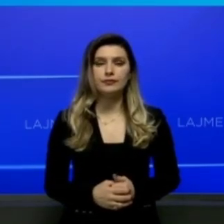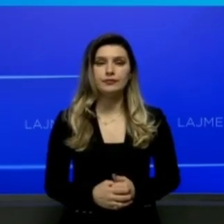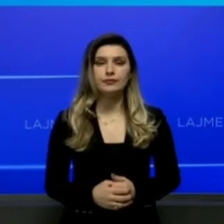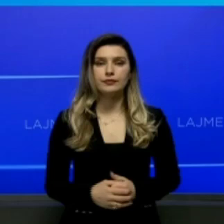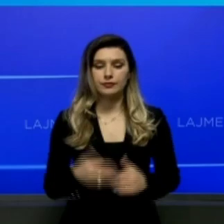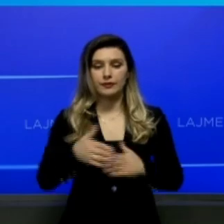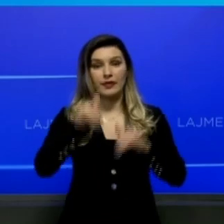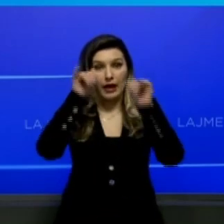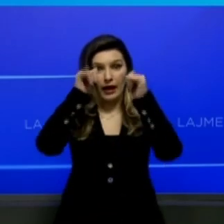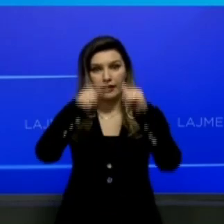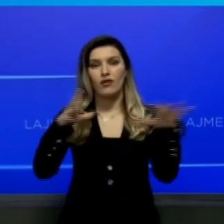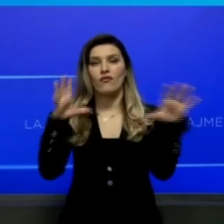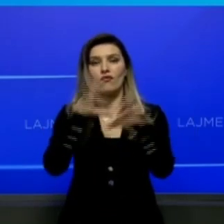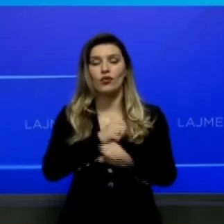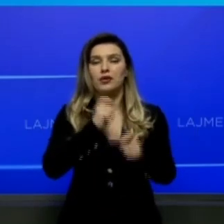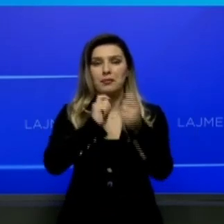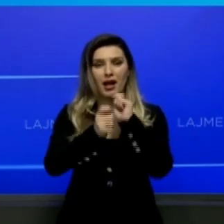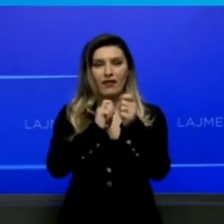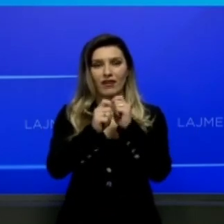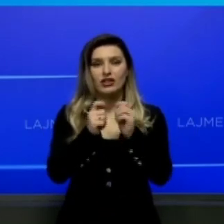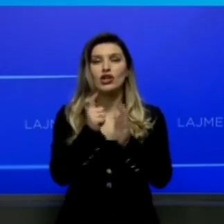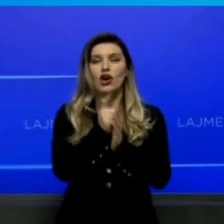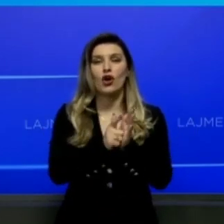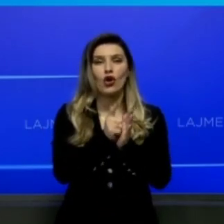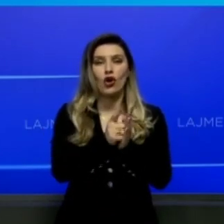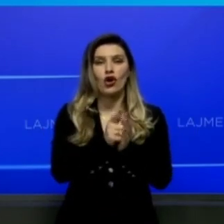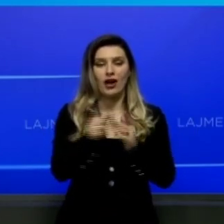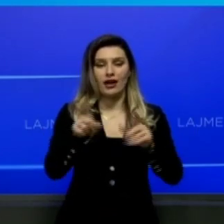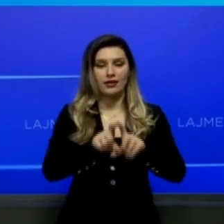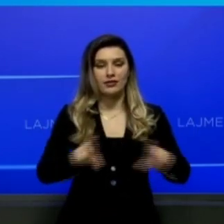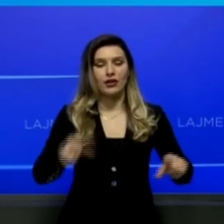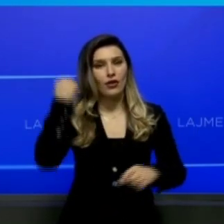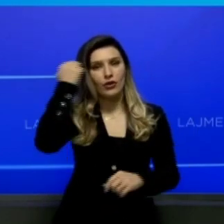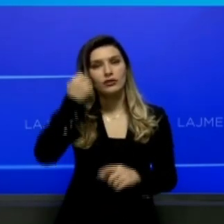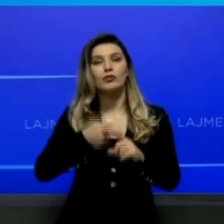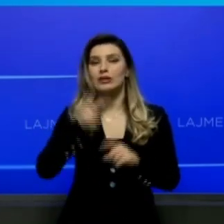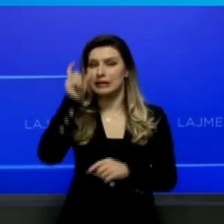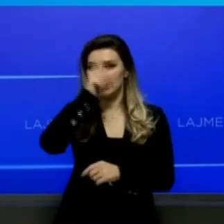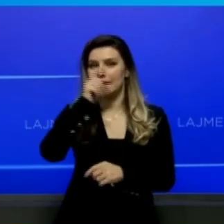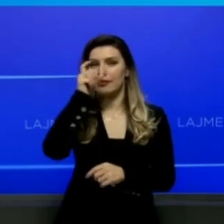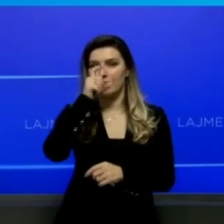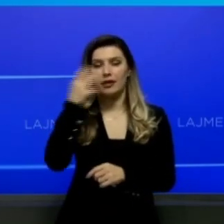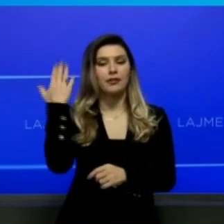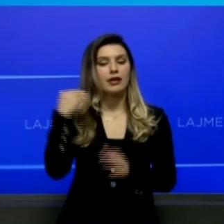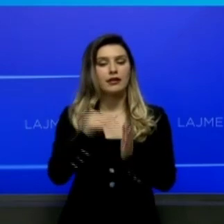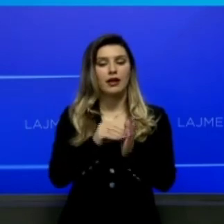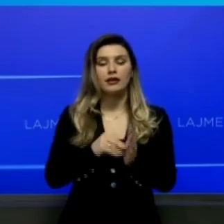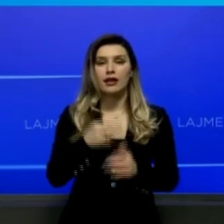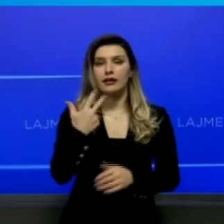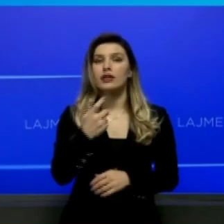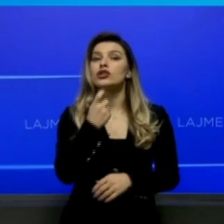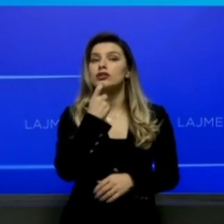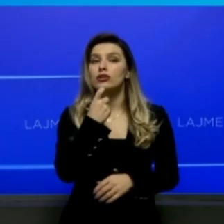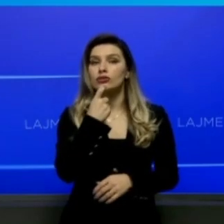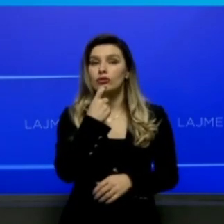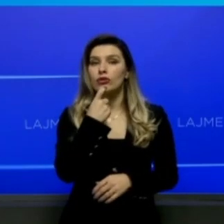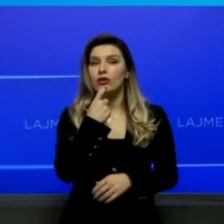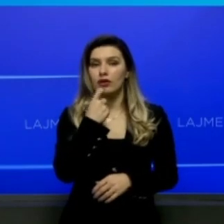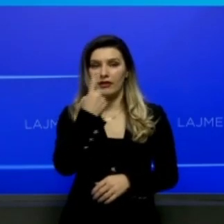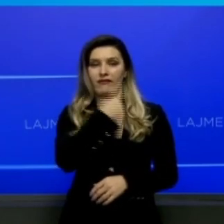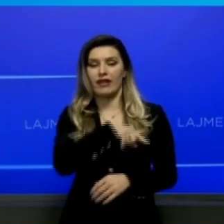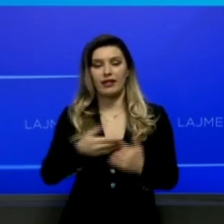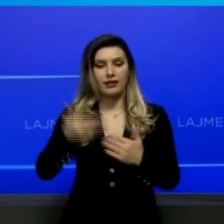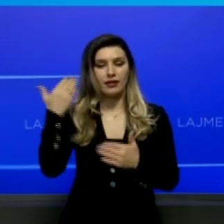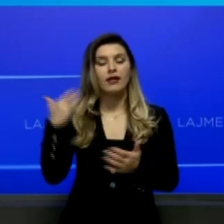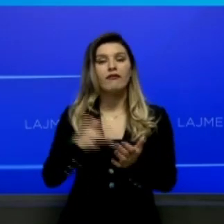Të njëjtën ka dhënë afati marrëveshjes së përkohshme për targat mes Kosovës e Serbisë e arritur me 30 shtator të vitit të kaluar në Bruksel,